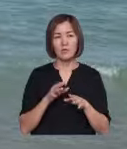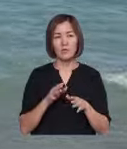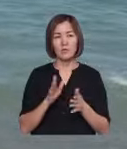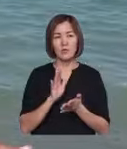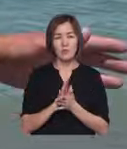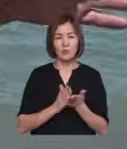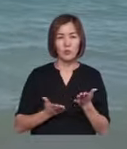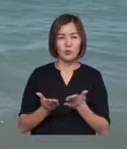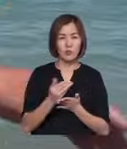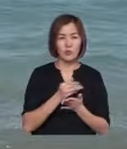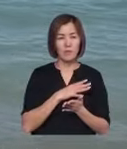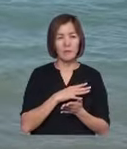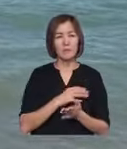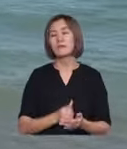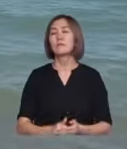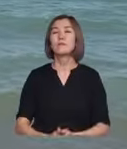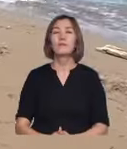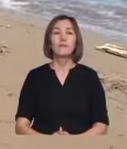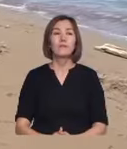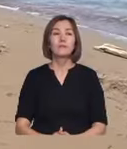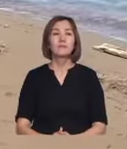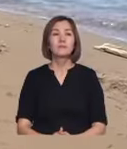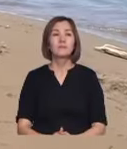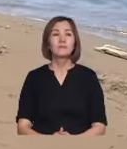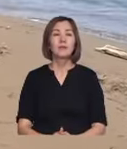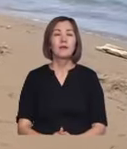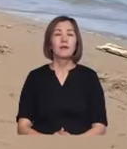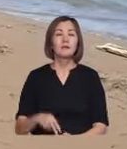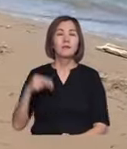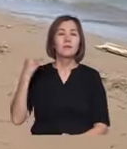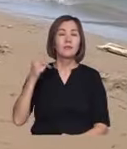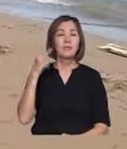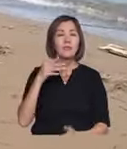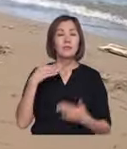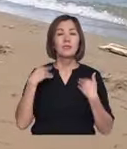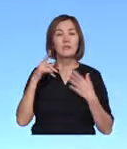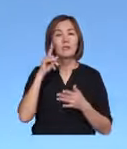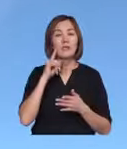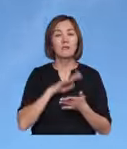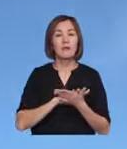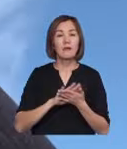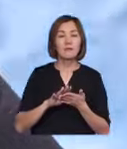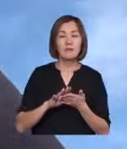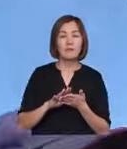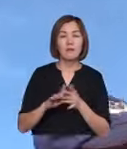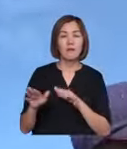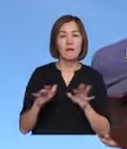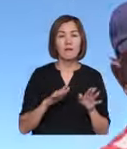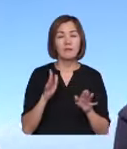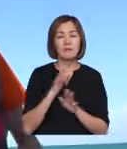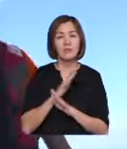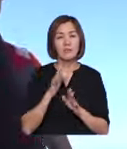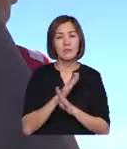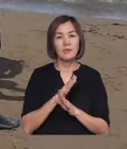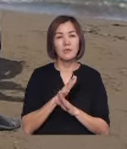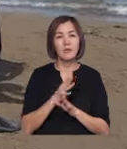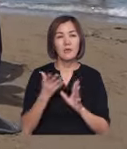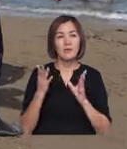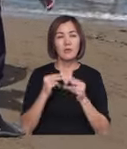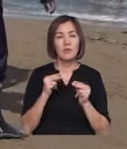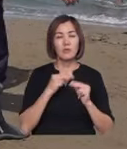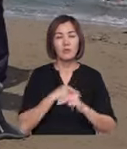шығарамыз жаңағы. Тазалап береміз пляждарды. Еліміздің президенті бастамасымен Таза Қазақстан экологиялық акциясы жалпыға ортақ еңбек